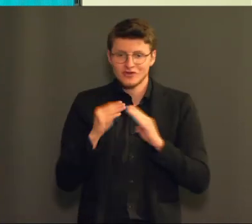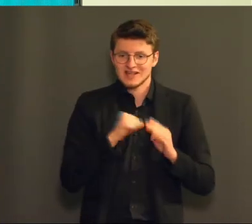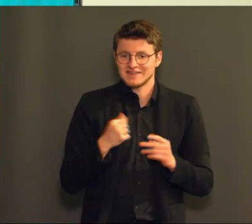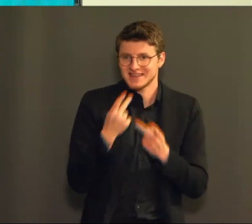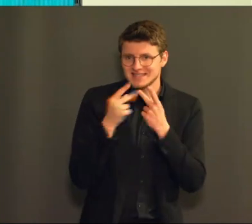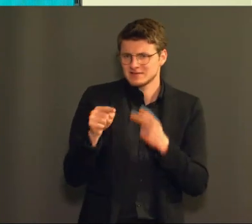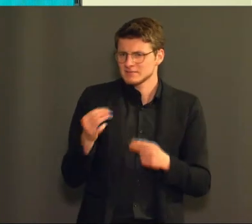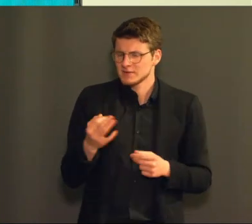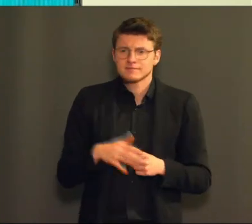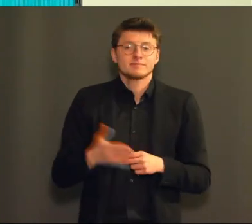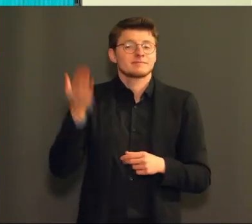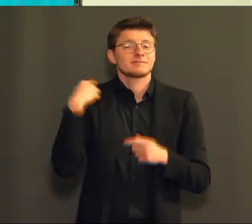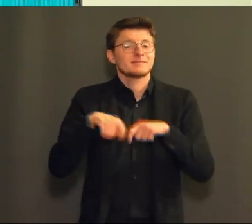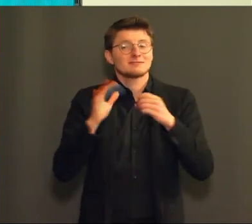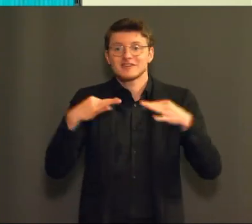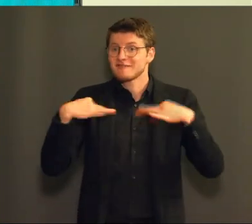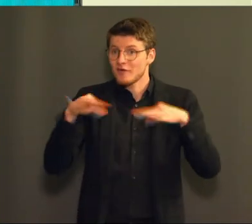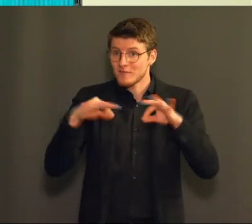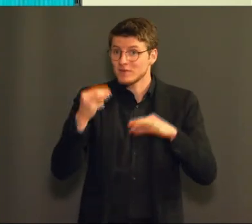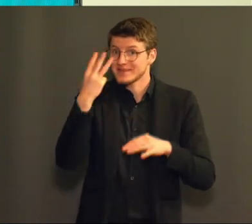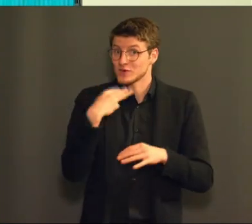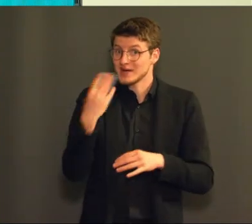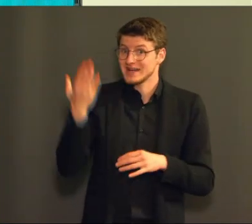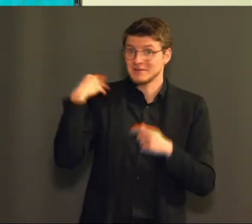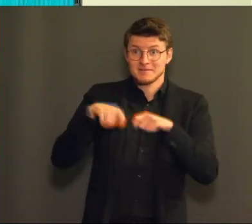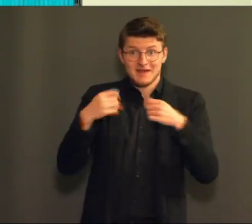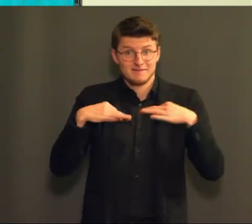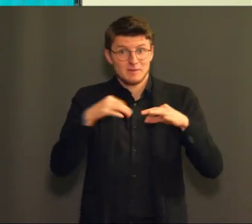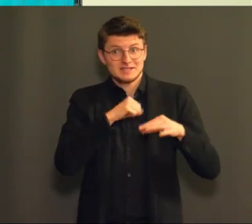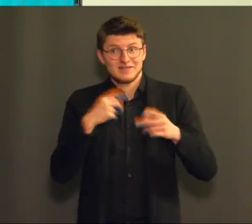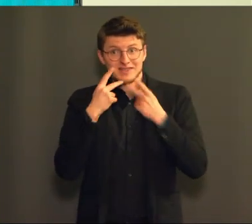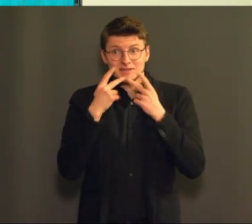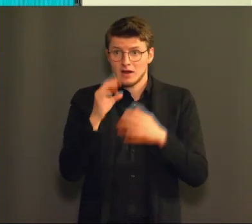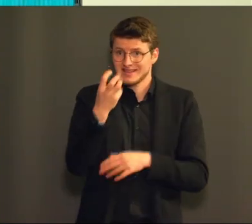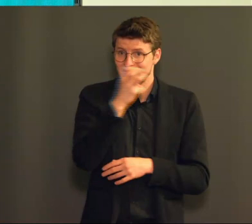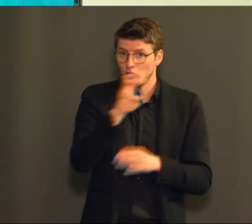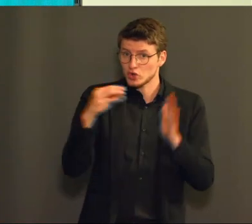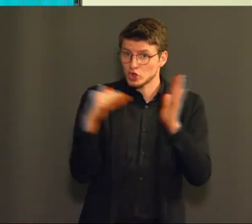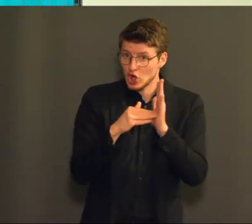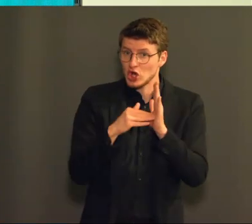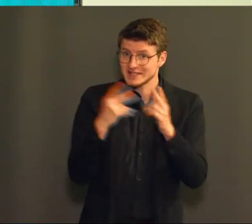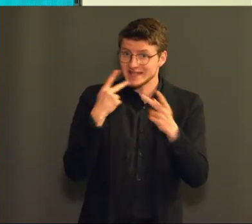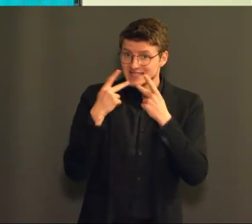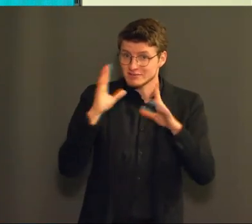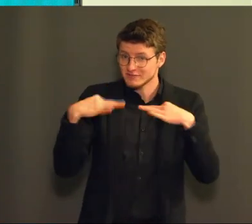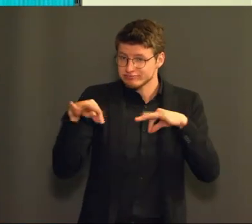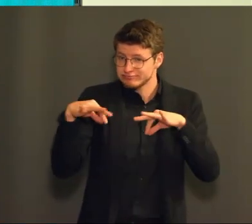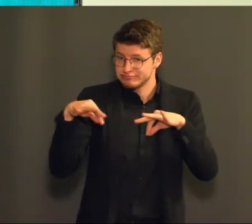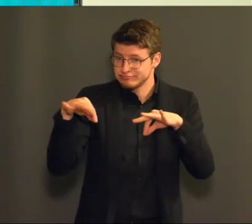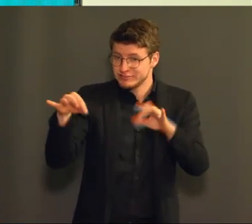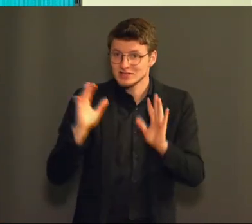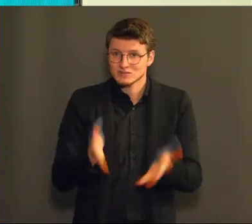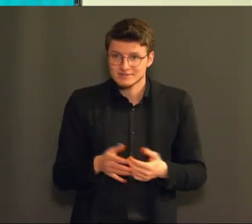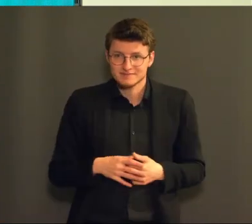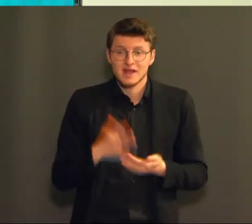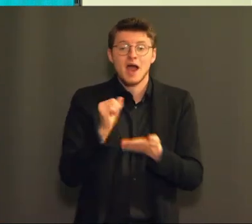van zelftesten een drietal weken geleden zijn ongeveer 300.000 van die testen verkocht. De apothekers geven